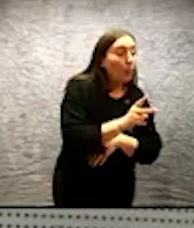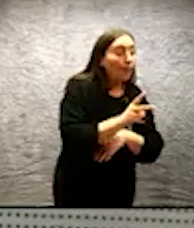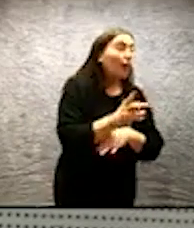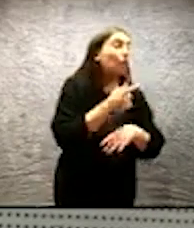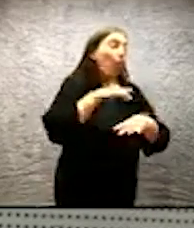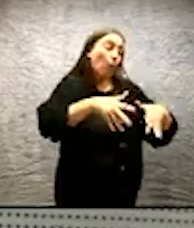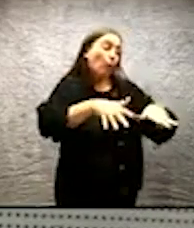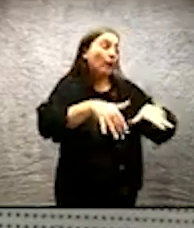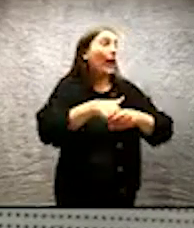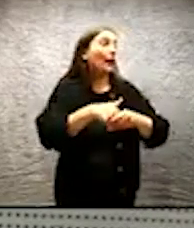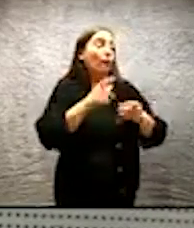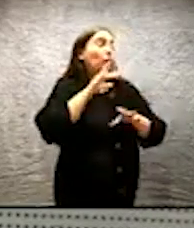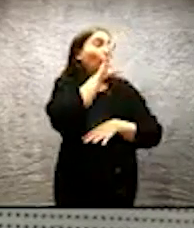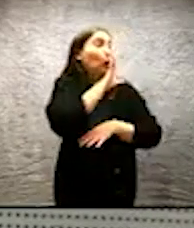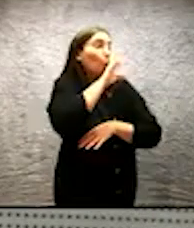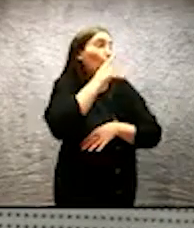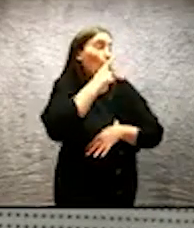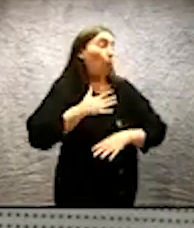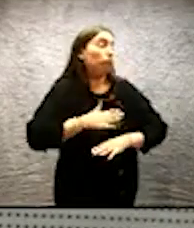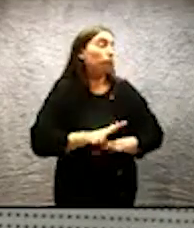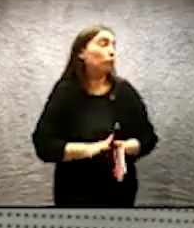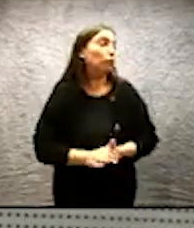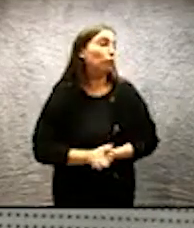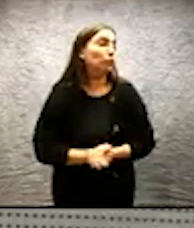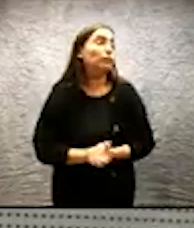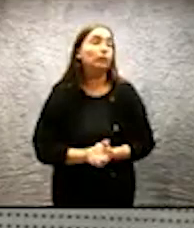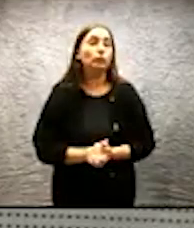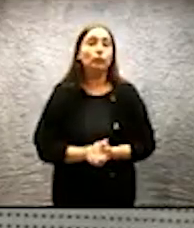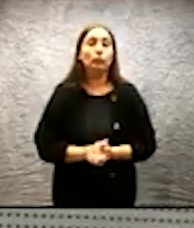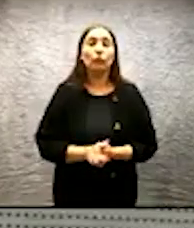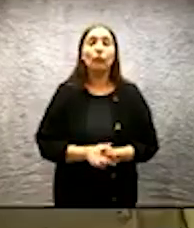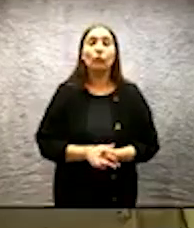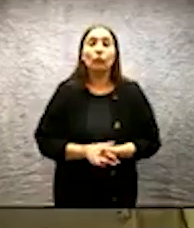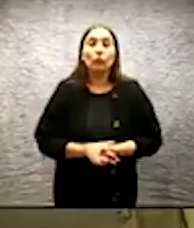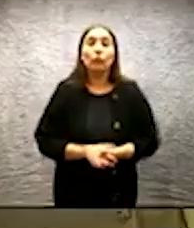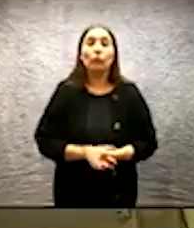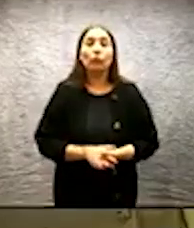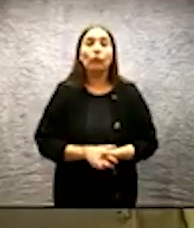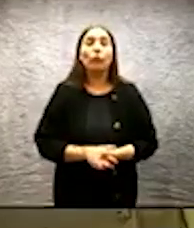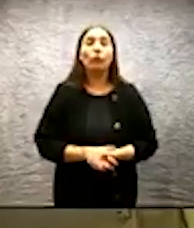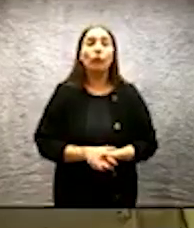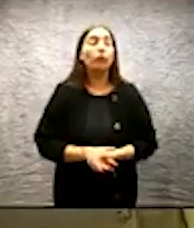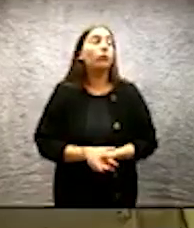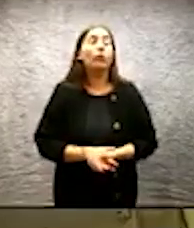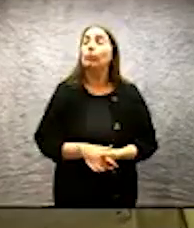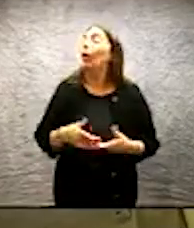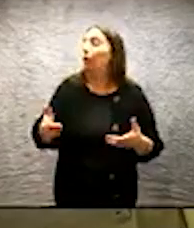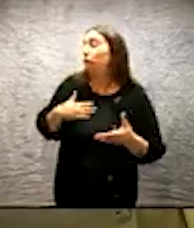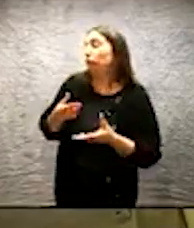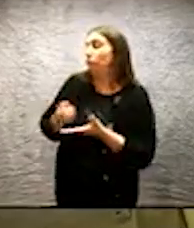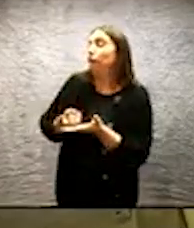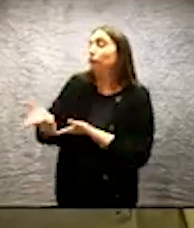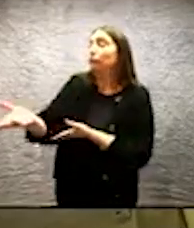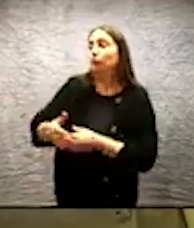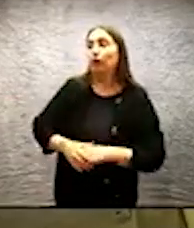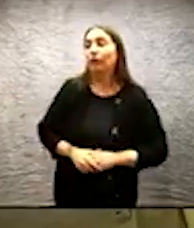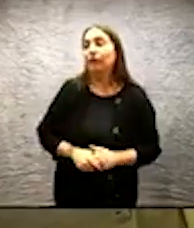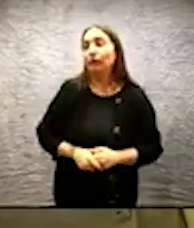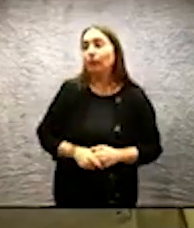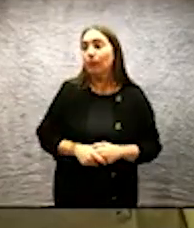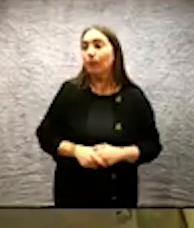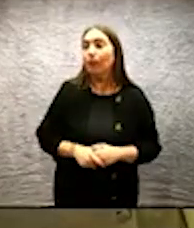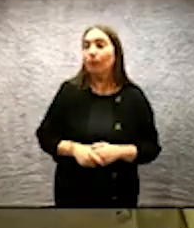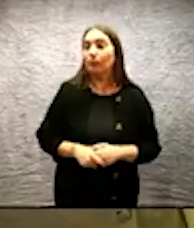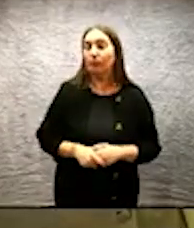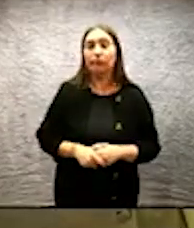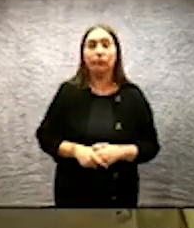l'année. C'est une curiosité de ma part. Oui. Bon, ça, chez une colle peut-être, mais bon, c'est pas grave. On vous donnera. Ça doit être écrit sur la... si